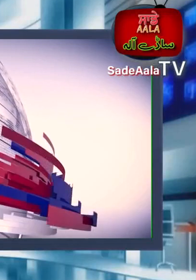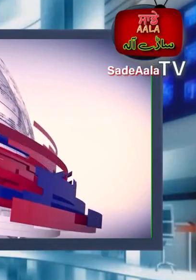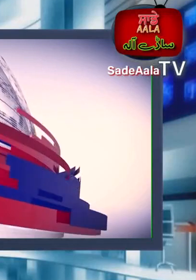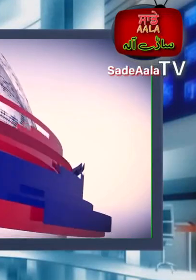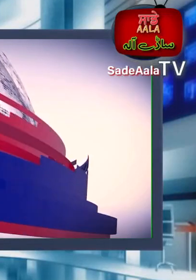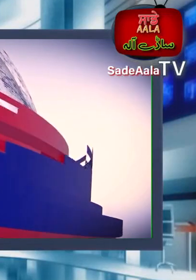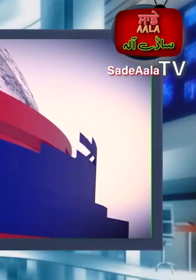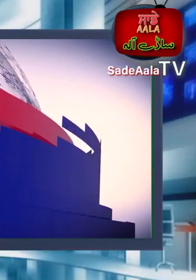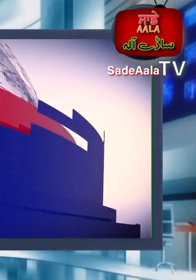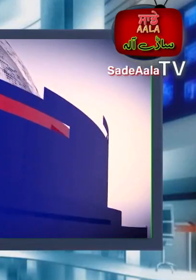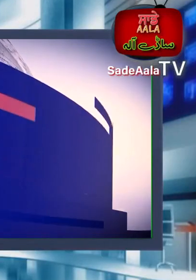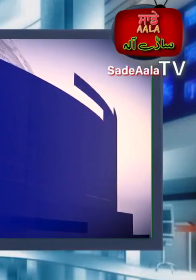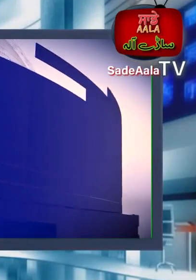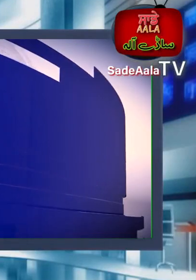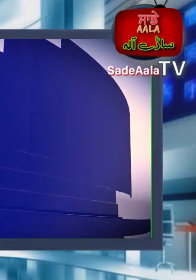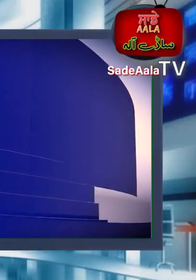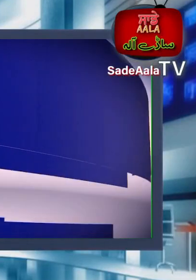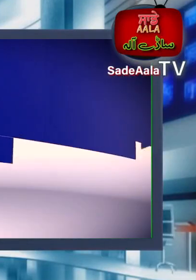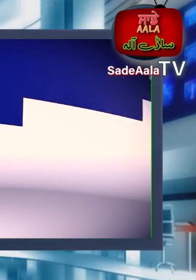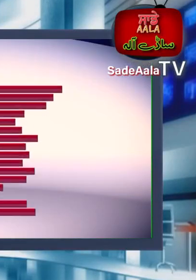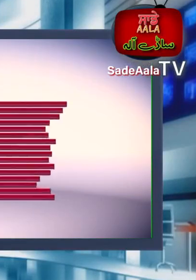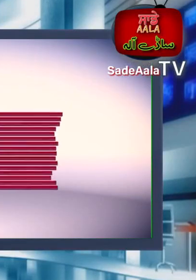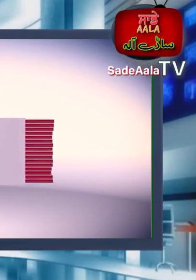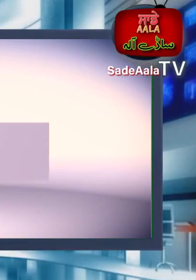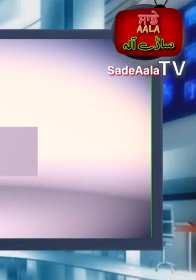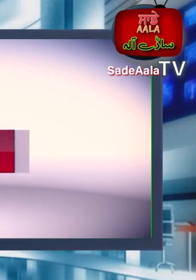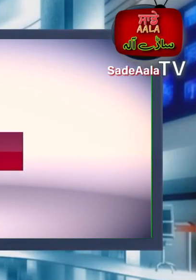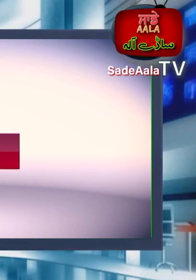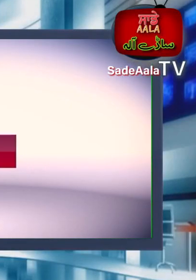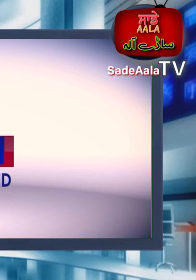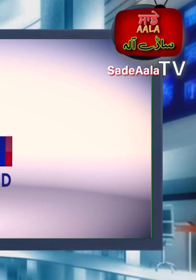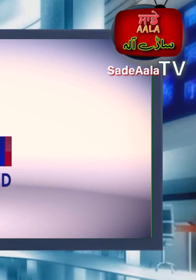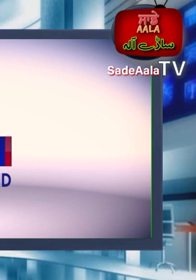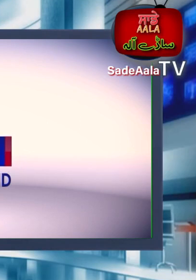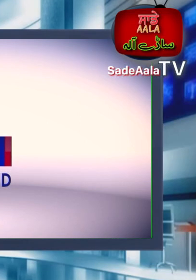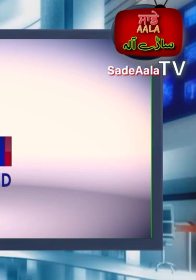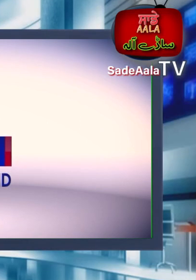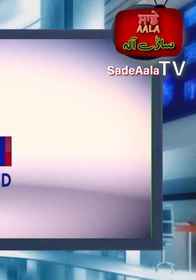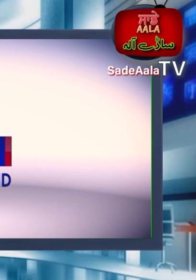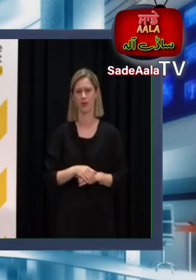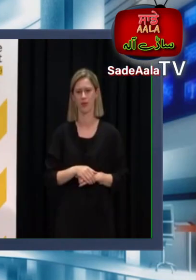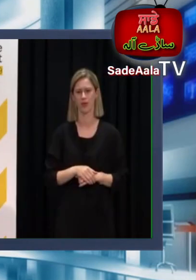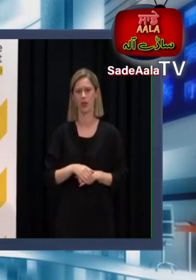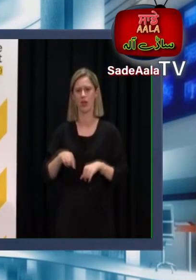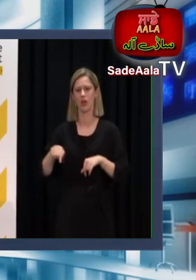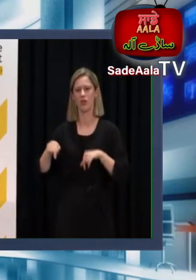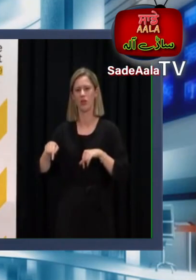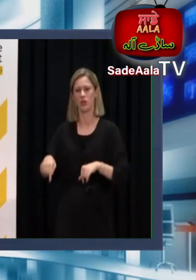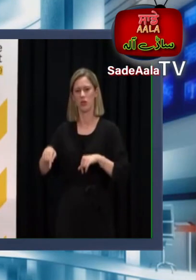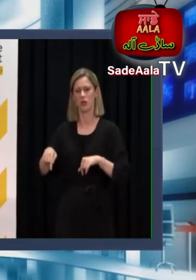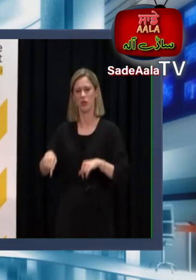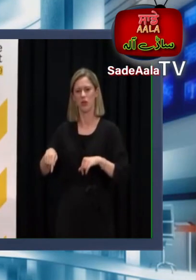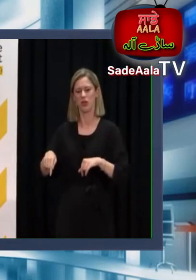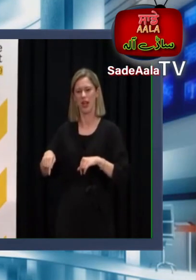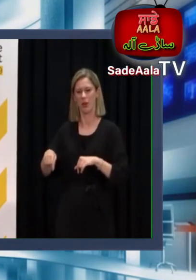ਸਤਿ ਸ਼੍ਰੀ ਅਕਾਲ ਸਾਡੇ ਵਾਲਾ ਟੀਵੀ ਦੇਖ ਰਹੇ ਸਾਰੇ ਦਰਸ਼ਕਾਂ ਦਾ ਸਵਾਗਤ ਹੈ ਮੈਂ ਹਾਜਸੀ ਕੌਰ ਨਿਊਜ਼ੀਲੈਂਡ ਦੇ ਨਾਲ ਸੰਬੰਧਿਤ ਕੁਝ ਖਾਸ ਖਬਰਾਂ ਲੈ ਕੇ ਹਾਜ਼ਰ ਹਾਂ ਬੀਤੇ 3 ਅਕਤੂਬਰ ਤੋਂ